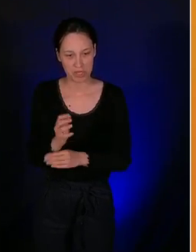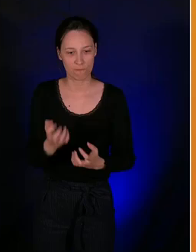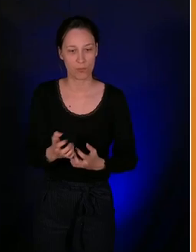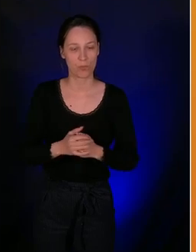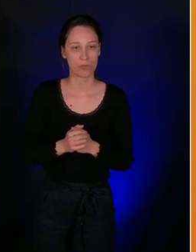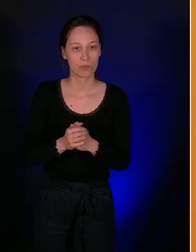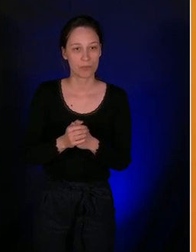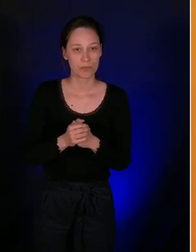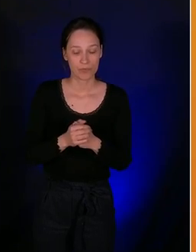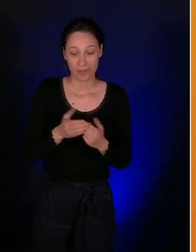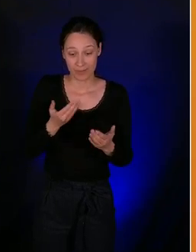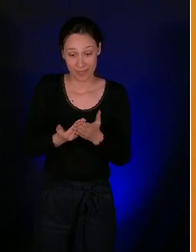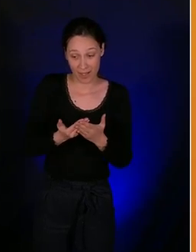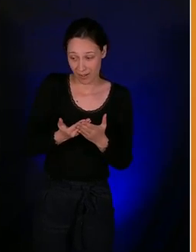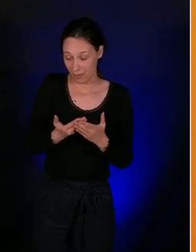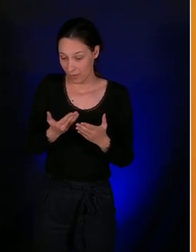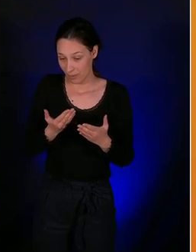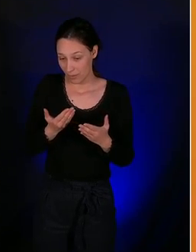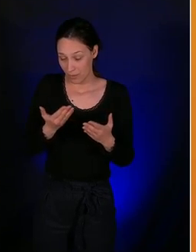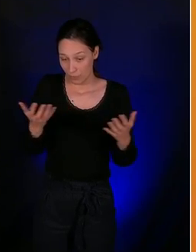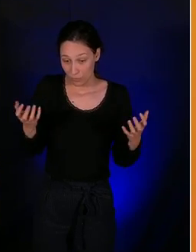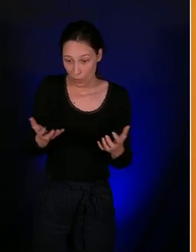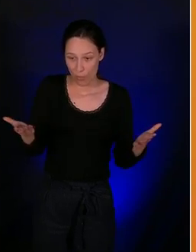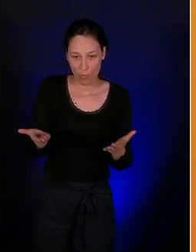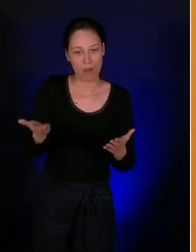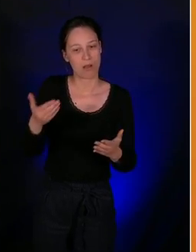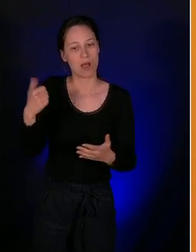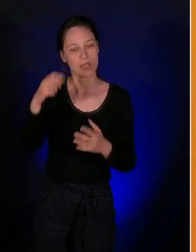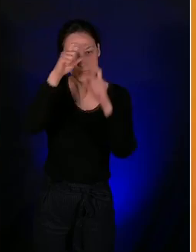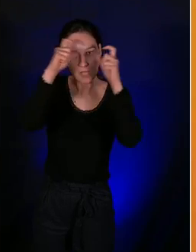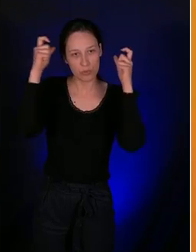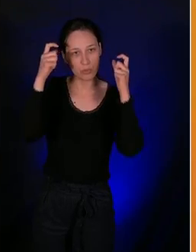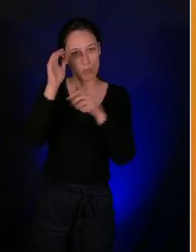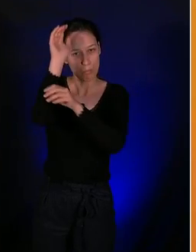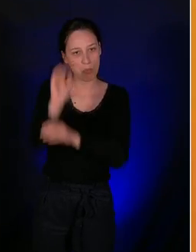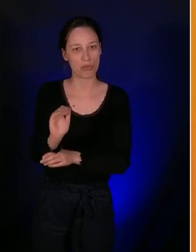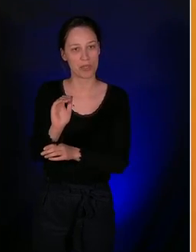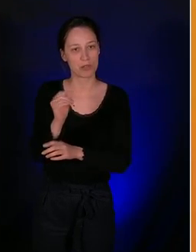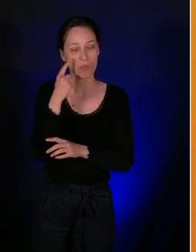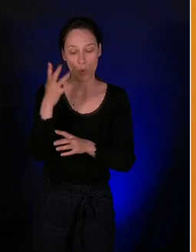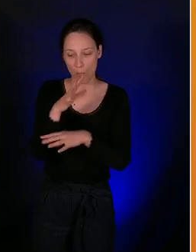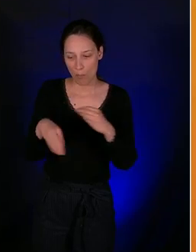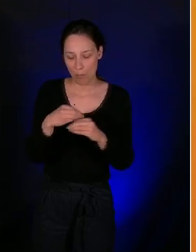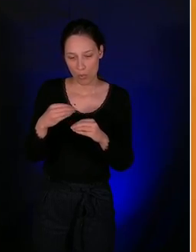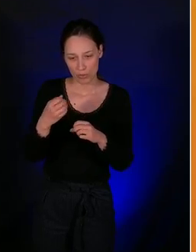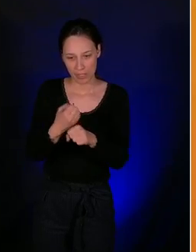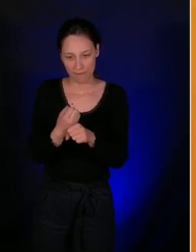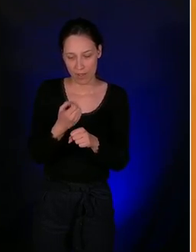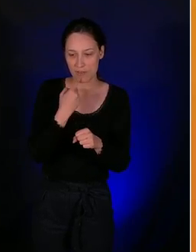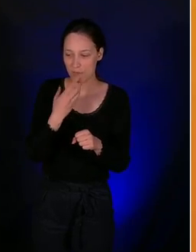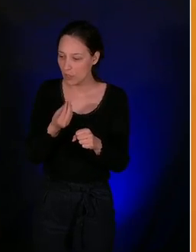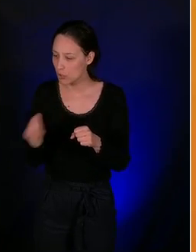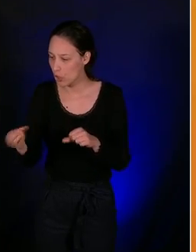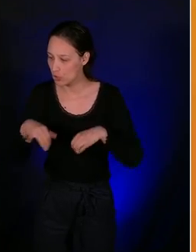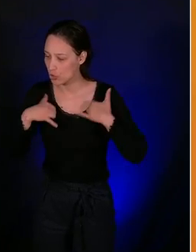pour tendre vers un statut protecteur pour l'ensemble du monde du travail, permettant à chacun de vivre dignement du fruit de son travail, aux jeunes de